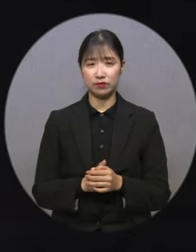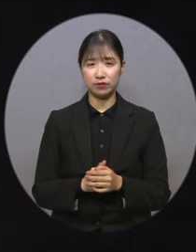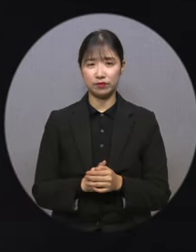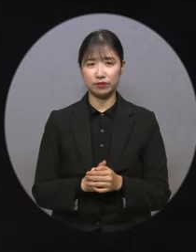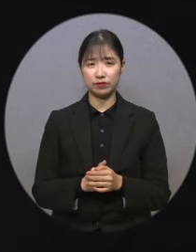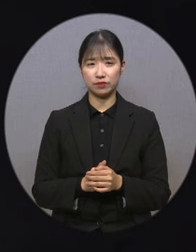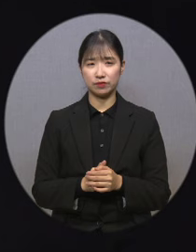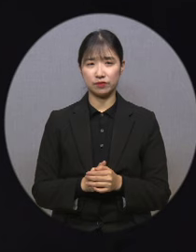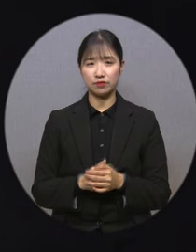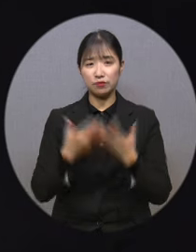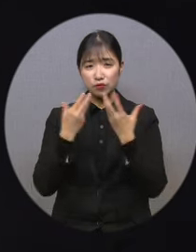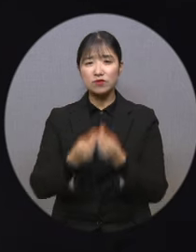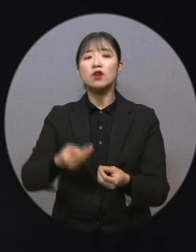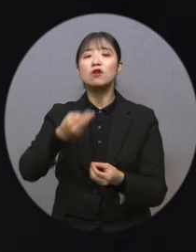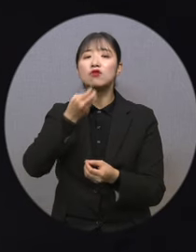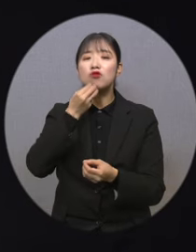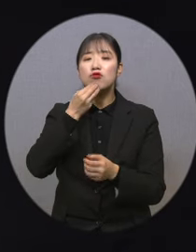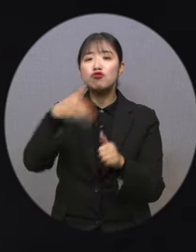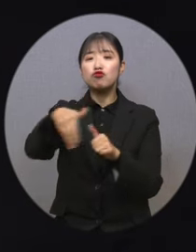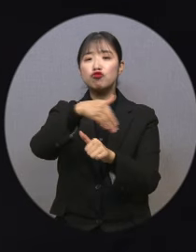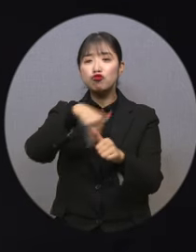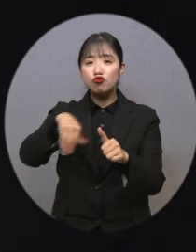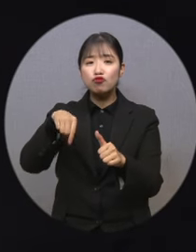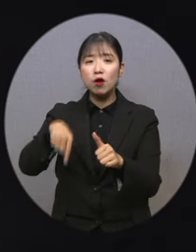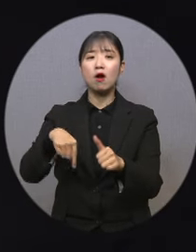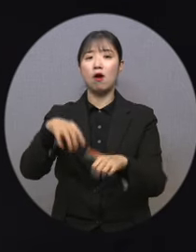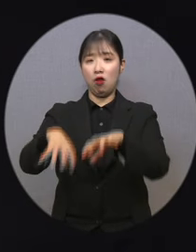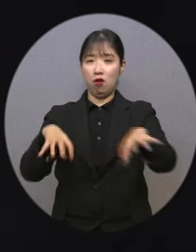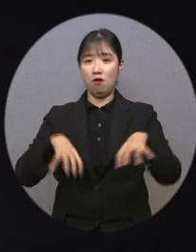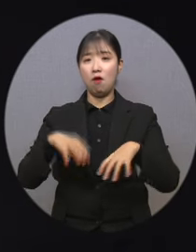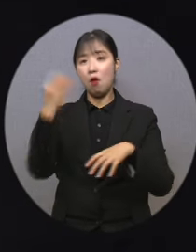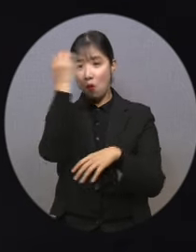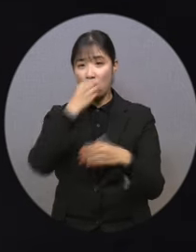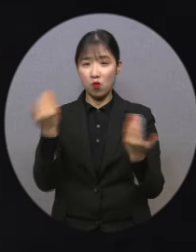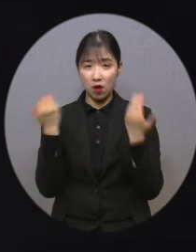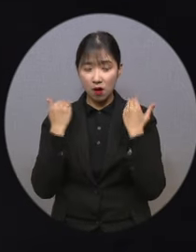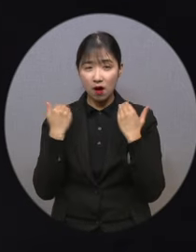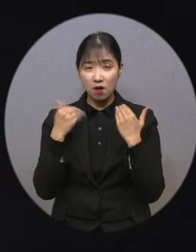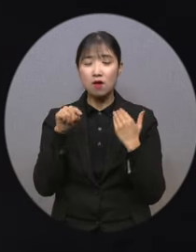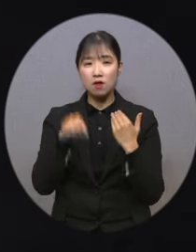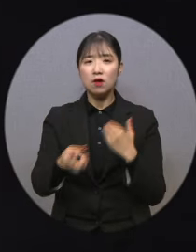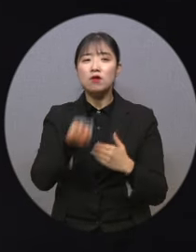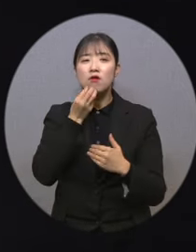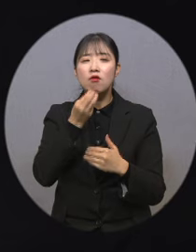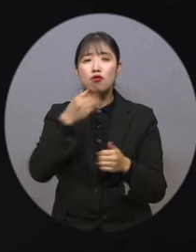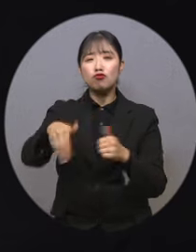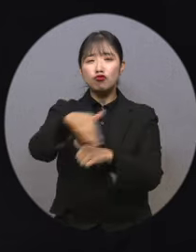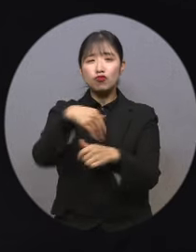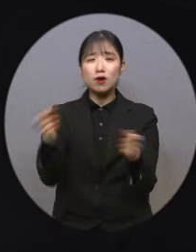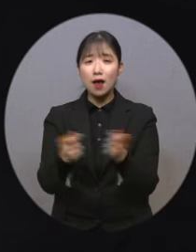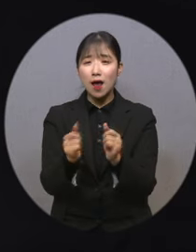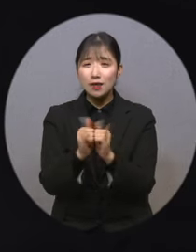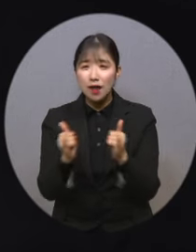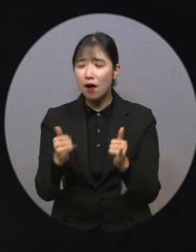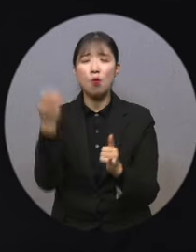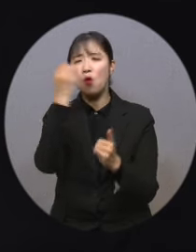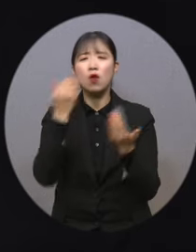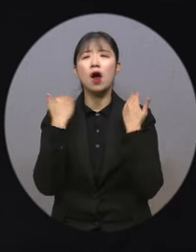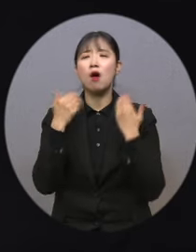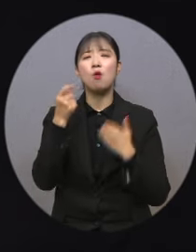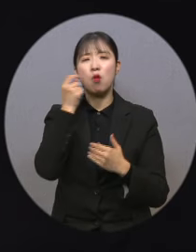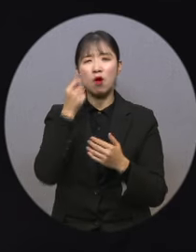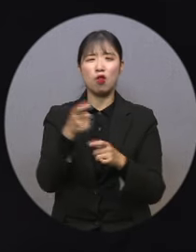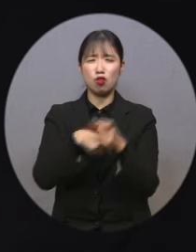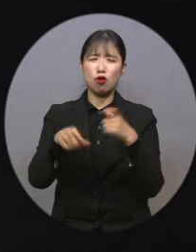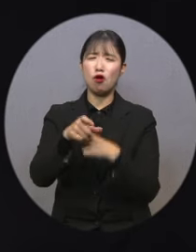가령 뭐 서울 주변에 있는 곳 학교 있다면 서울 주변에 사는 애들 그보다 끌 못 가요 저 더빈